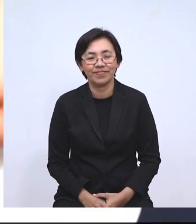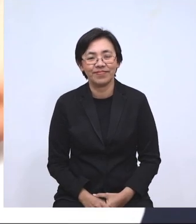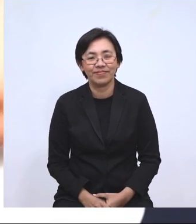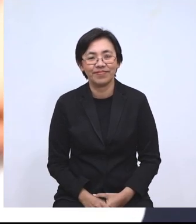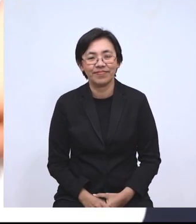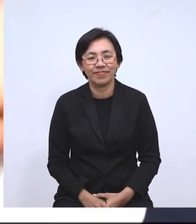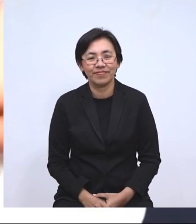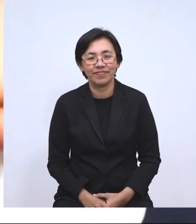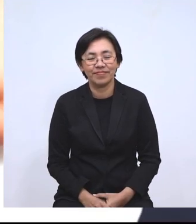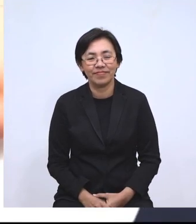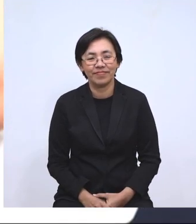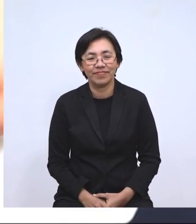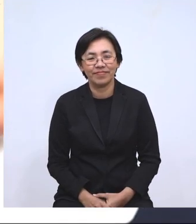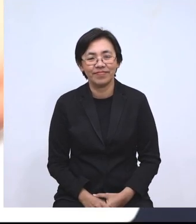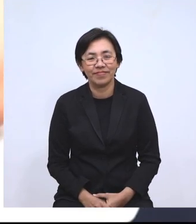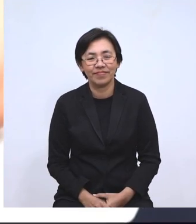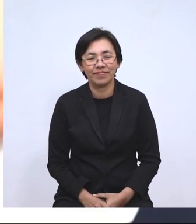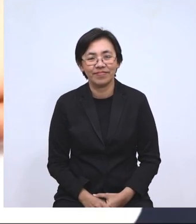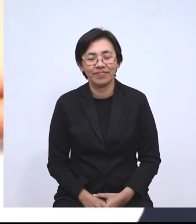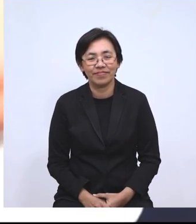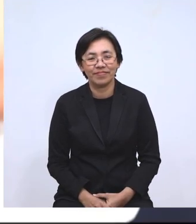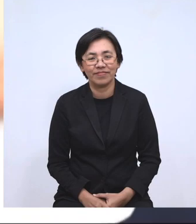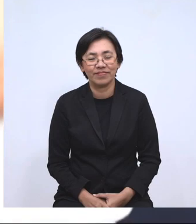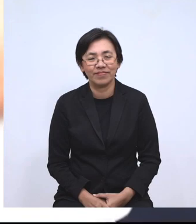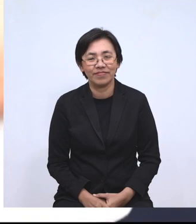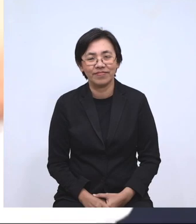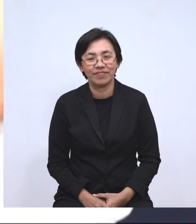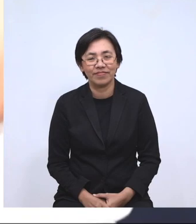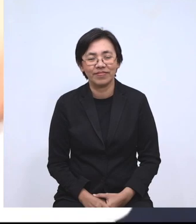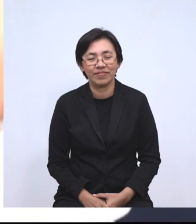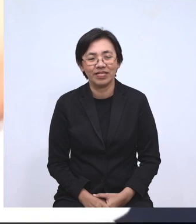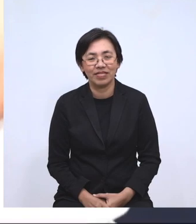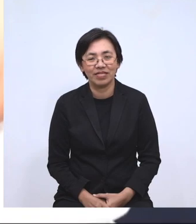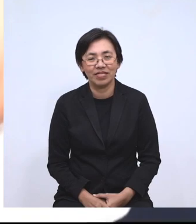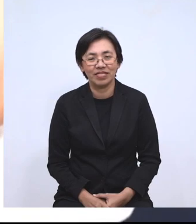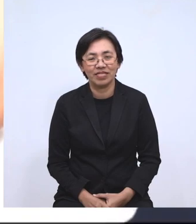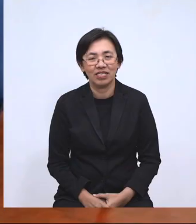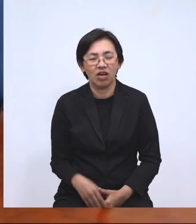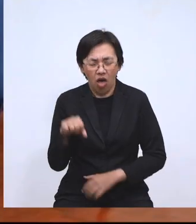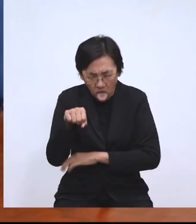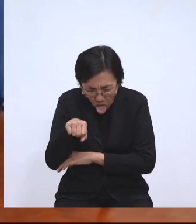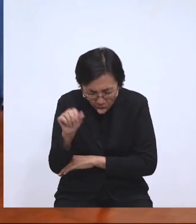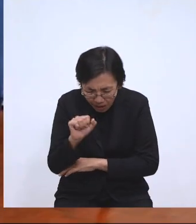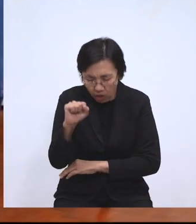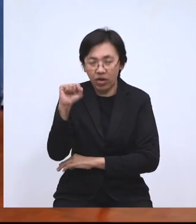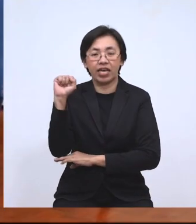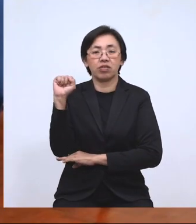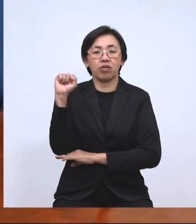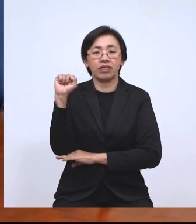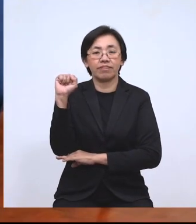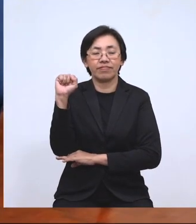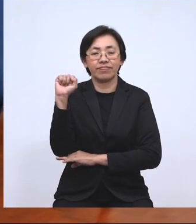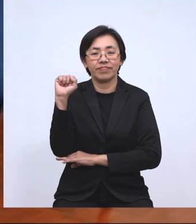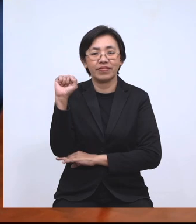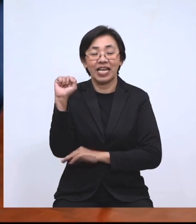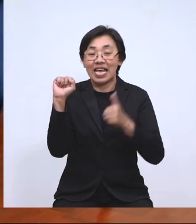นะคะเราติดใกล้ไปเราก็ขยับค่ะมอสเอาใหม่นะครับมอสนั่งหลังตังโต๊ะครับมอสนั่งหลังโต๊ะให้คุณน้ำหวานก่อนเก่งม